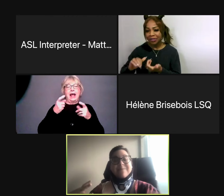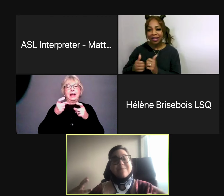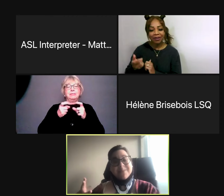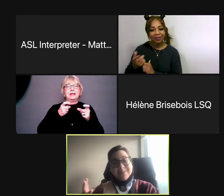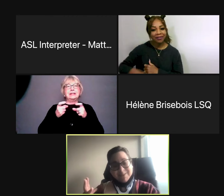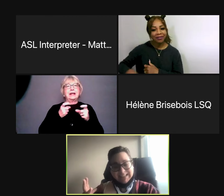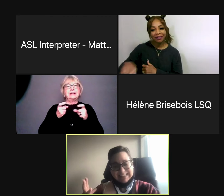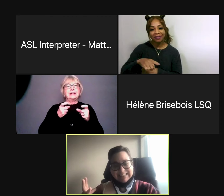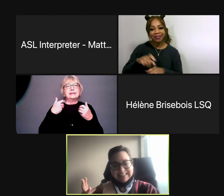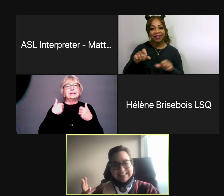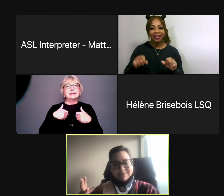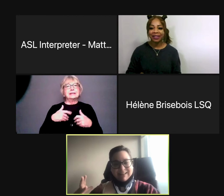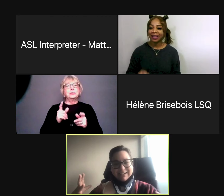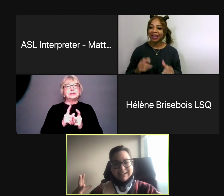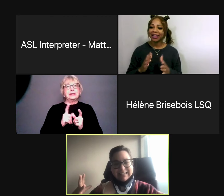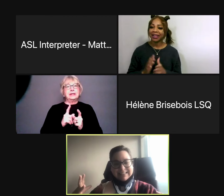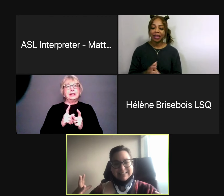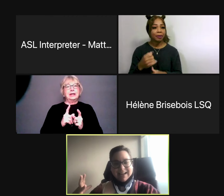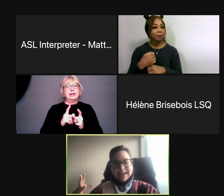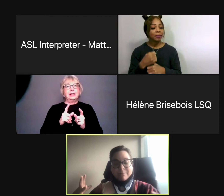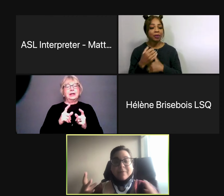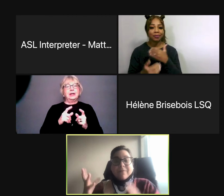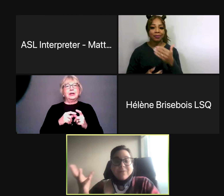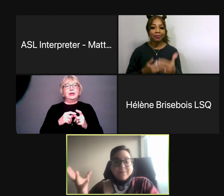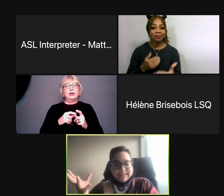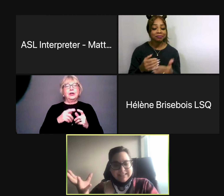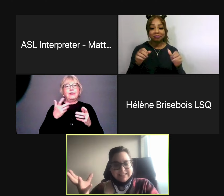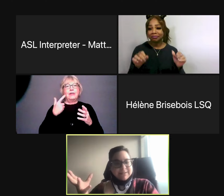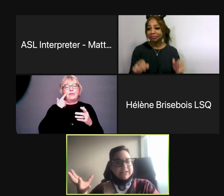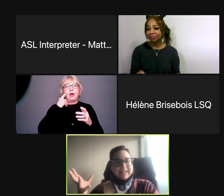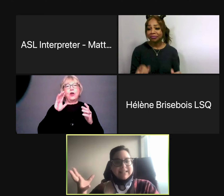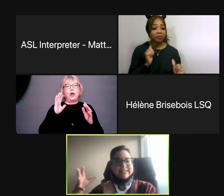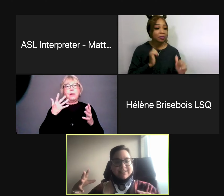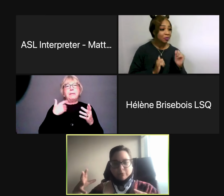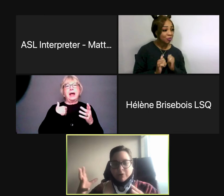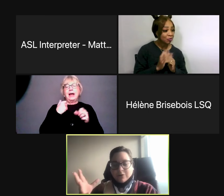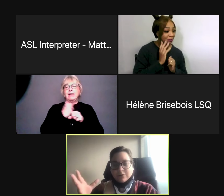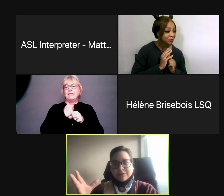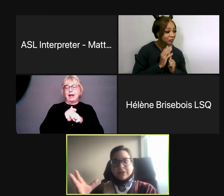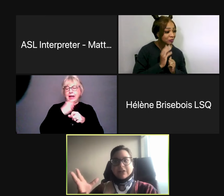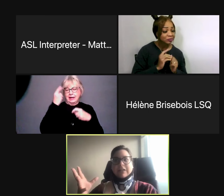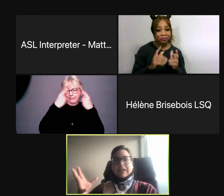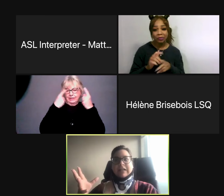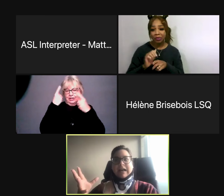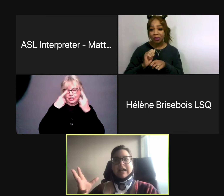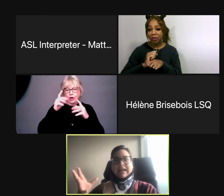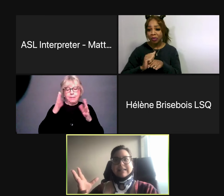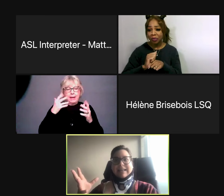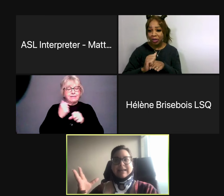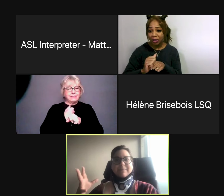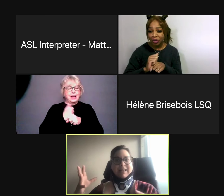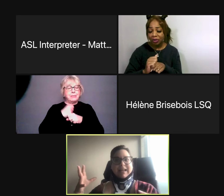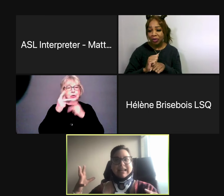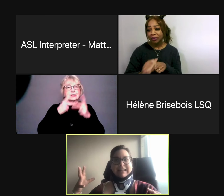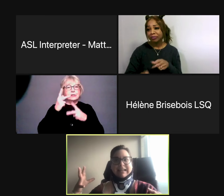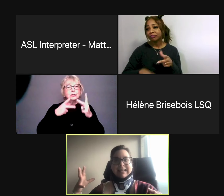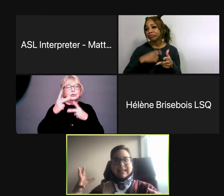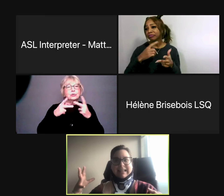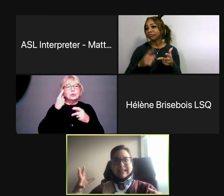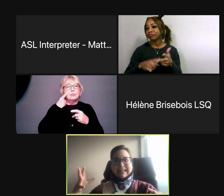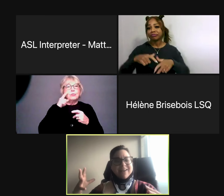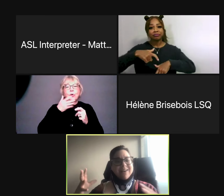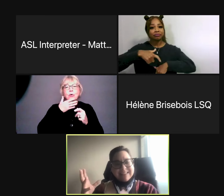je pense, je fais une réflexion sur comment élaborer des processus pour améliorer la